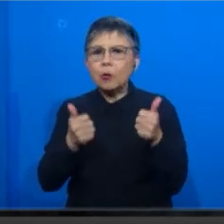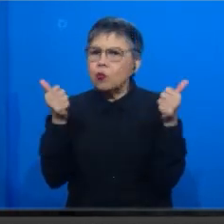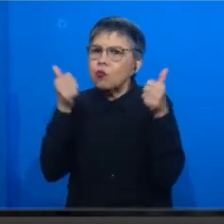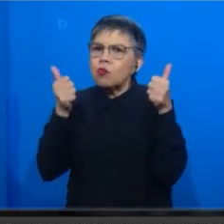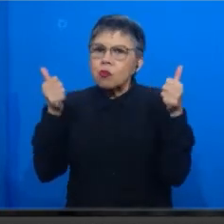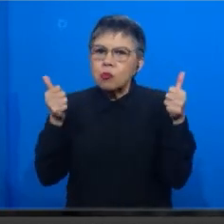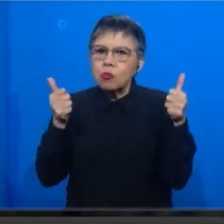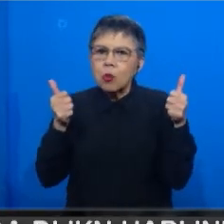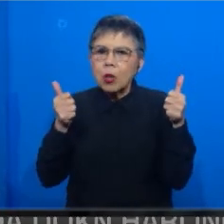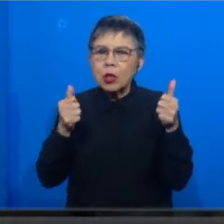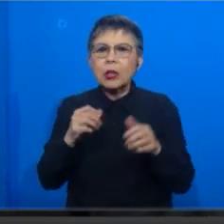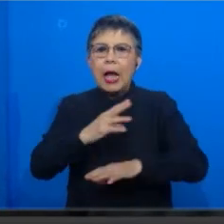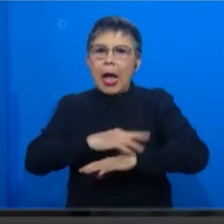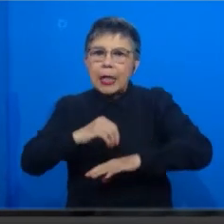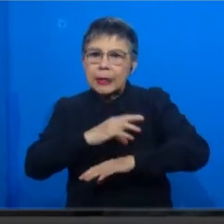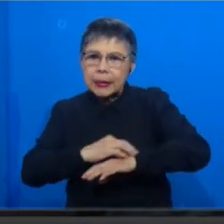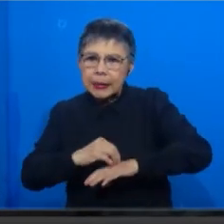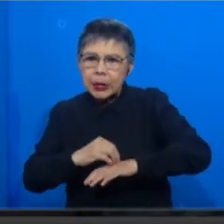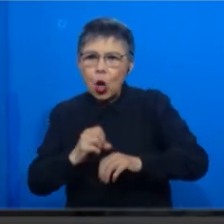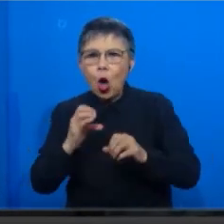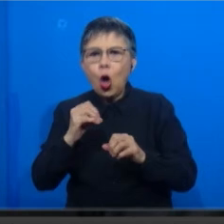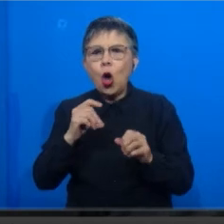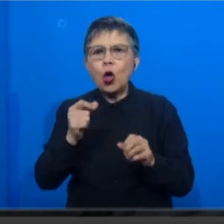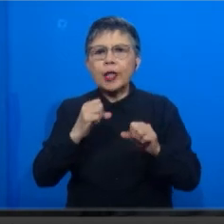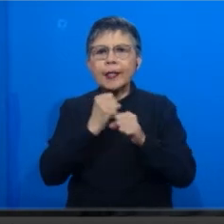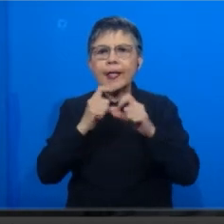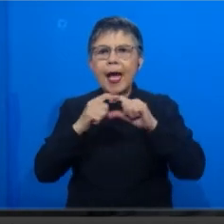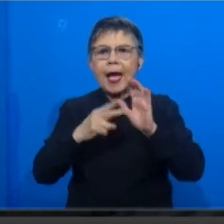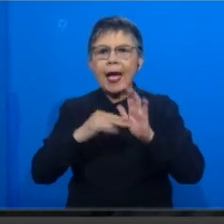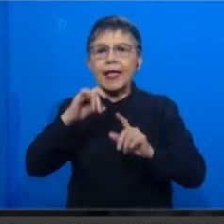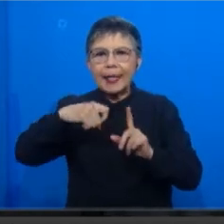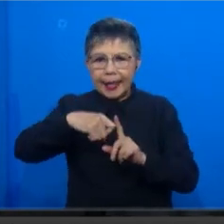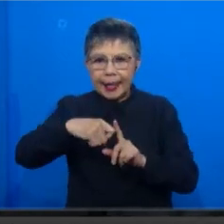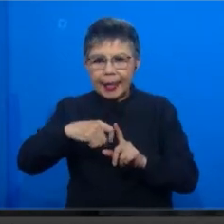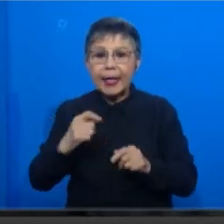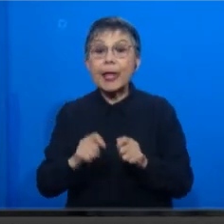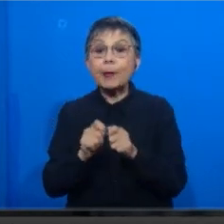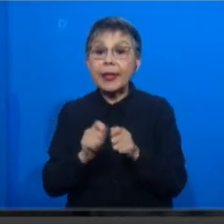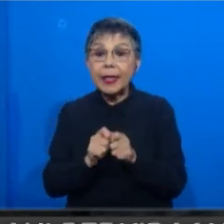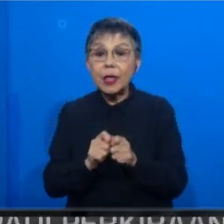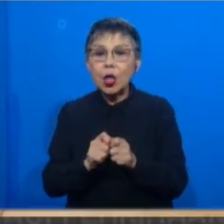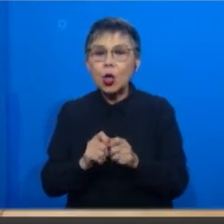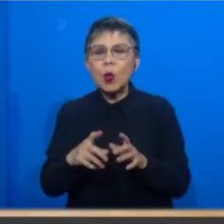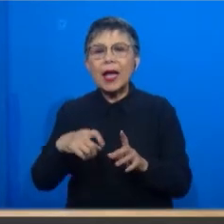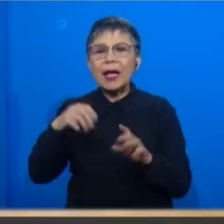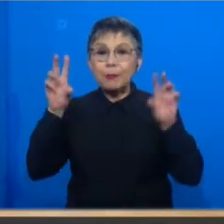berkualitas, organik, karena tujuan kami adalah gula ini kita buat gula